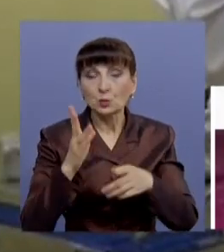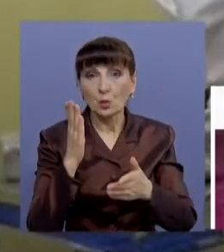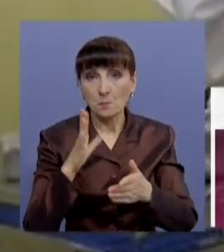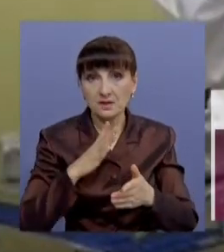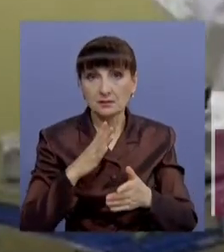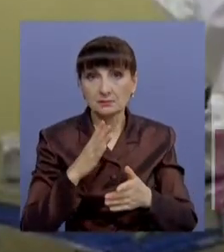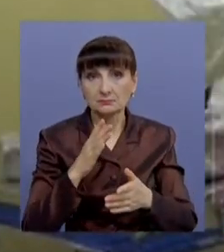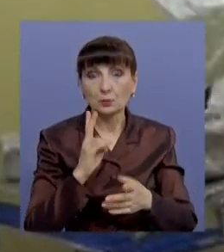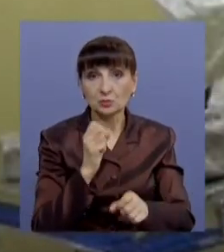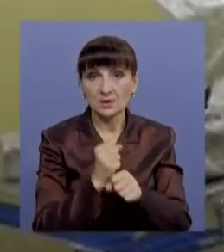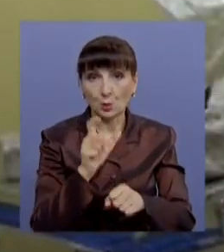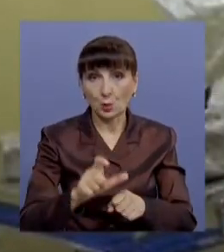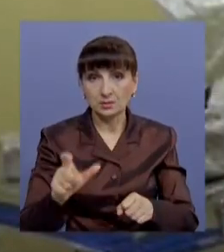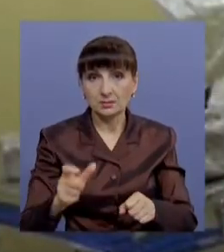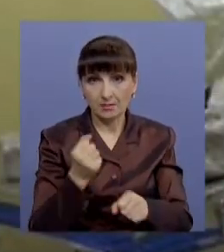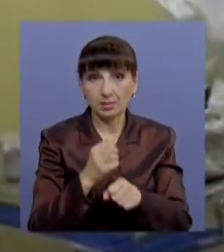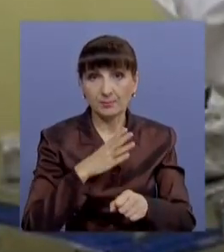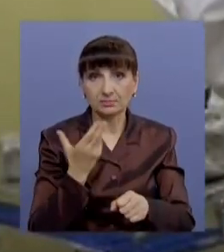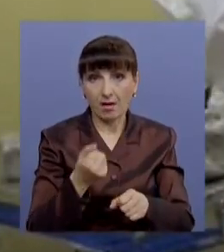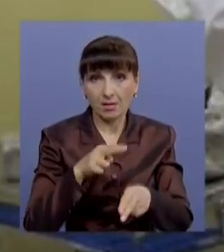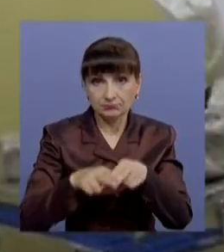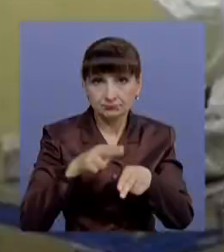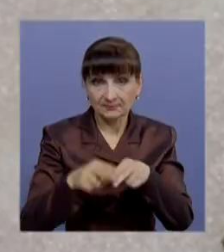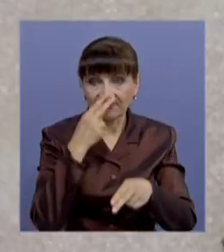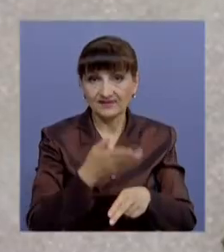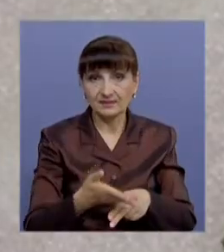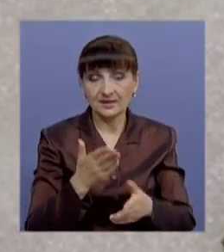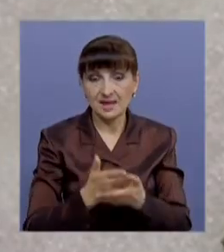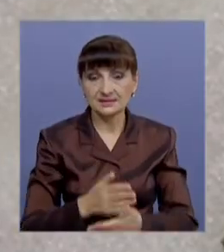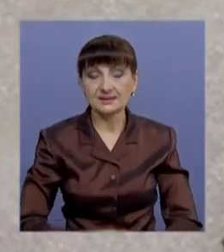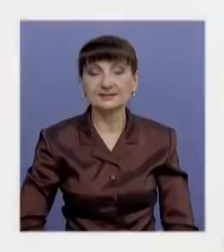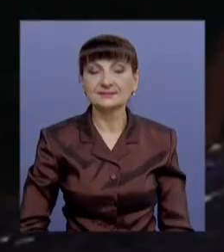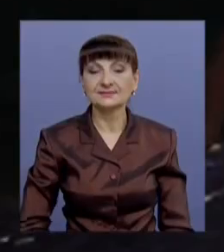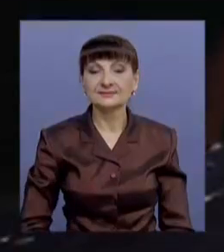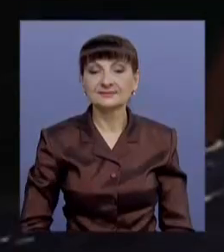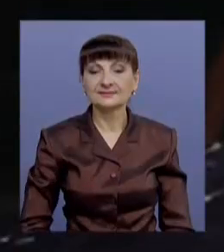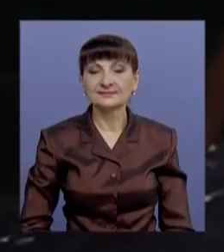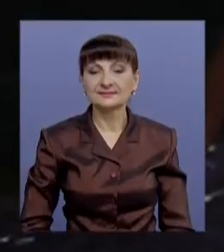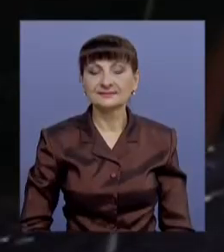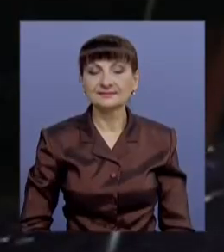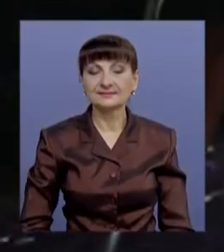прошлись, ну, обработал человек тоже по длине.